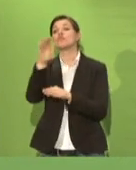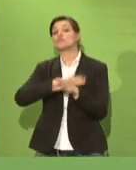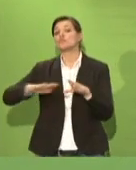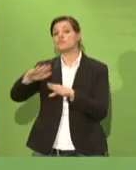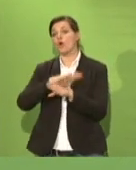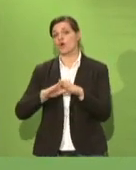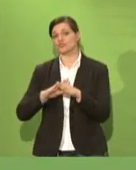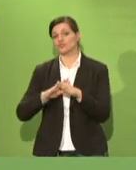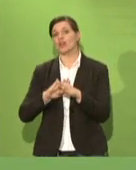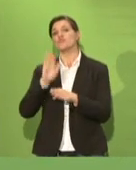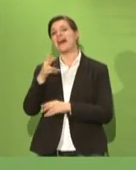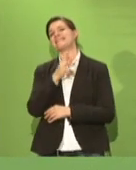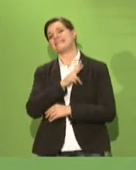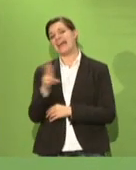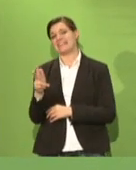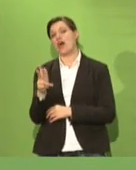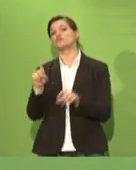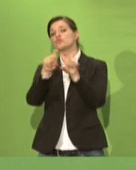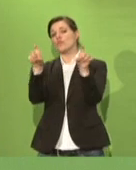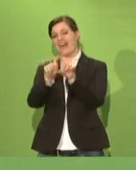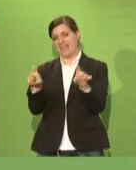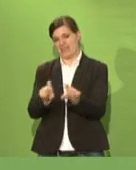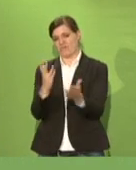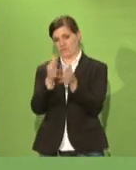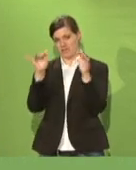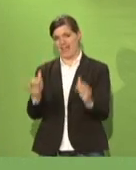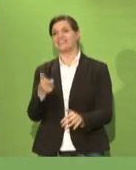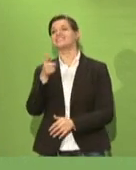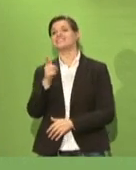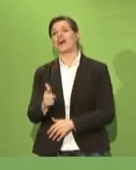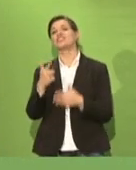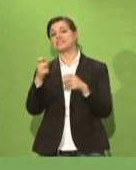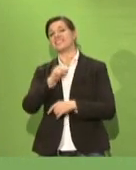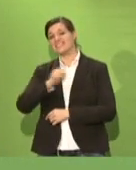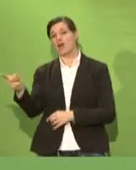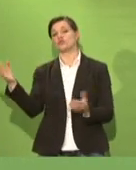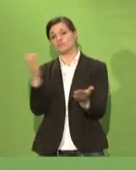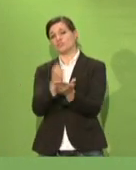mit über 3.000 Unternehmen, 270.000 Beschäftigten,